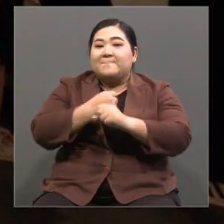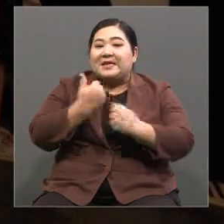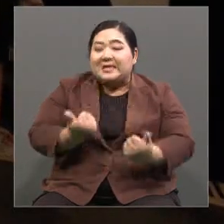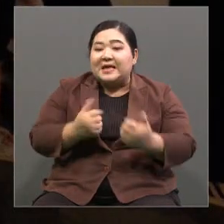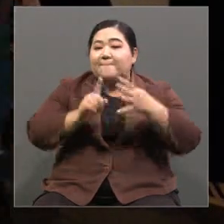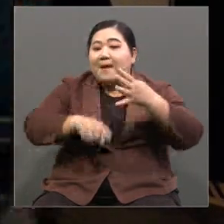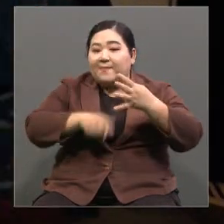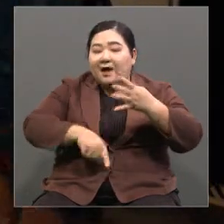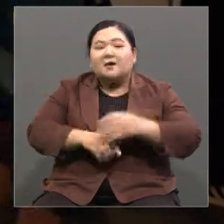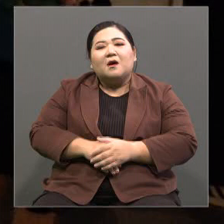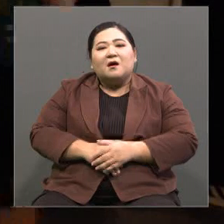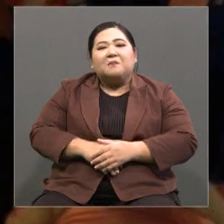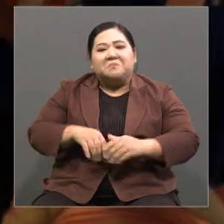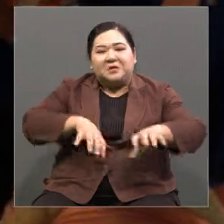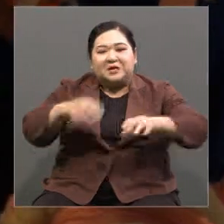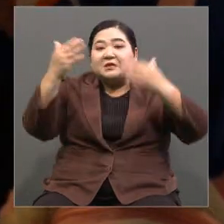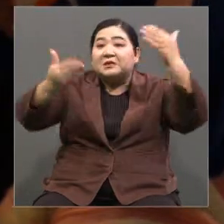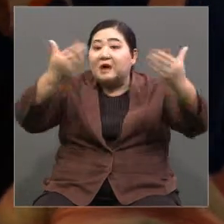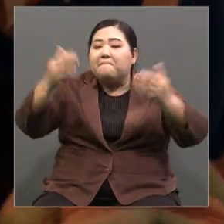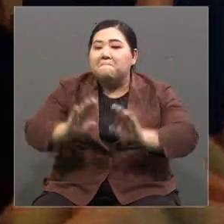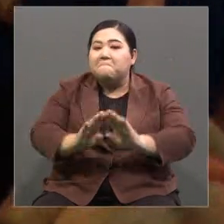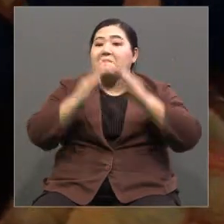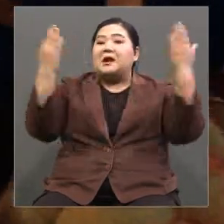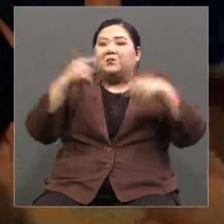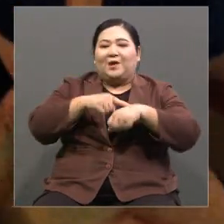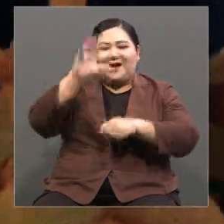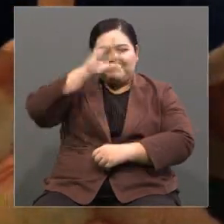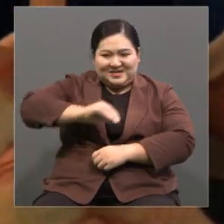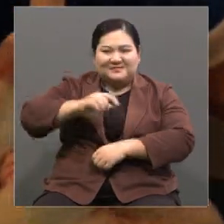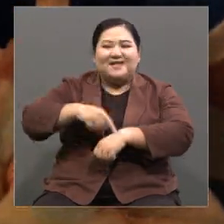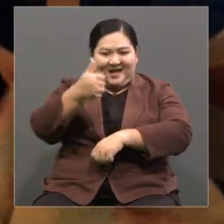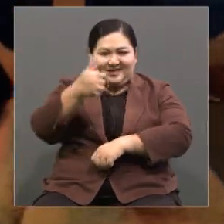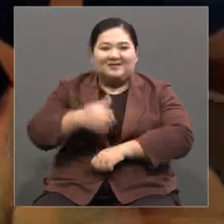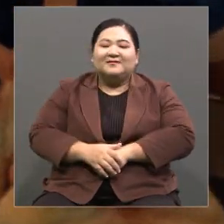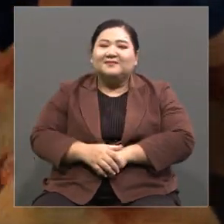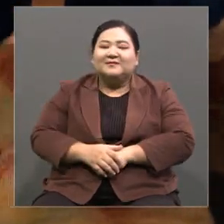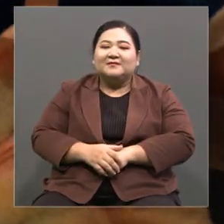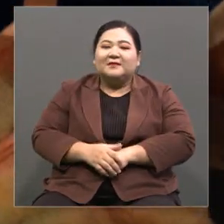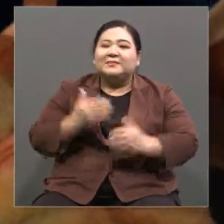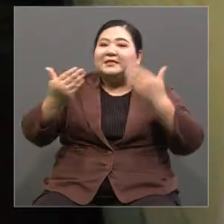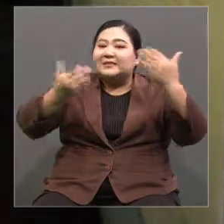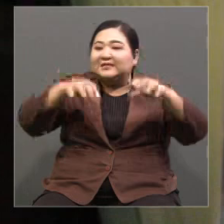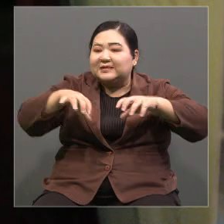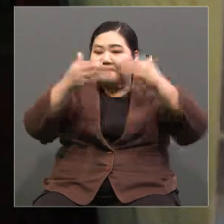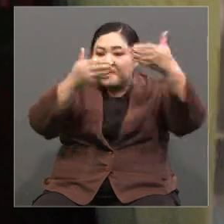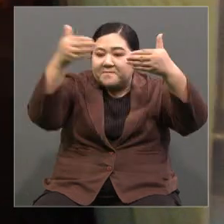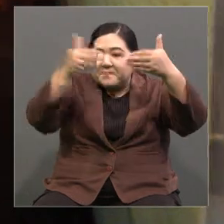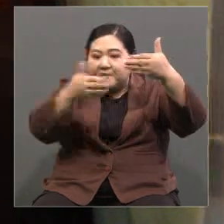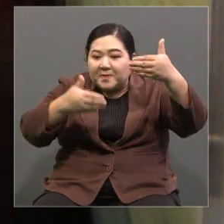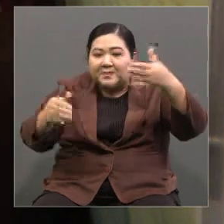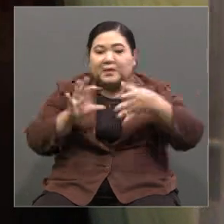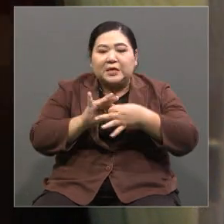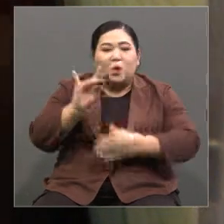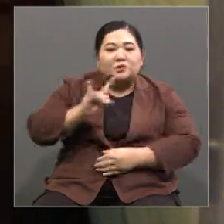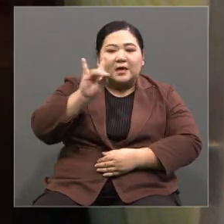แ Themusiumค่ะทดลองเปิดพิพิธภัณฑ์ในช่วงเวลากลางคืนด้วยนะคะรวมถึงก็จะมีการจัดนิทัศการเกี่ยวกับการสูญพันธุ์ของ